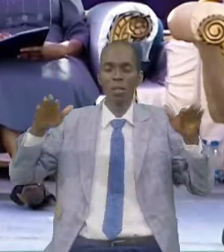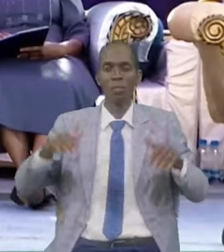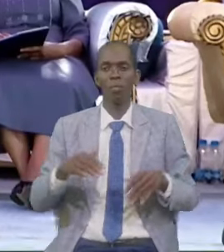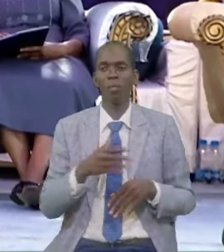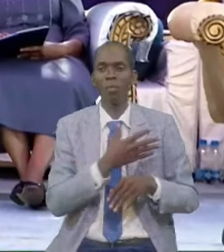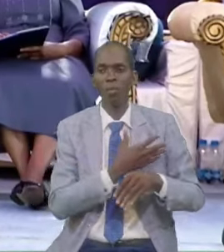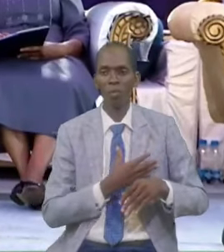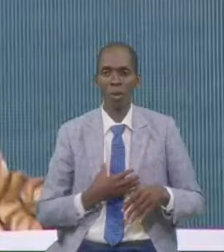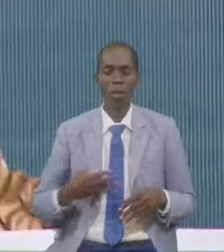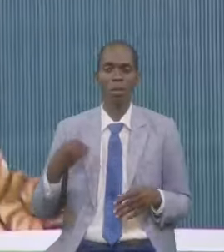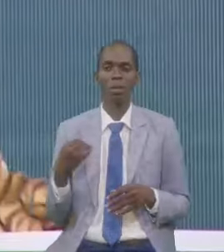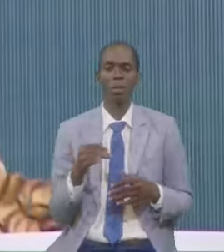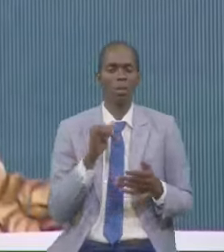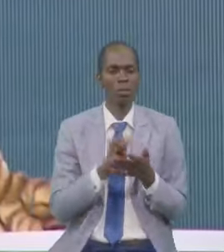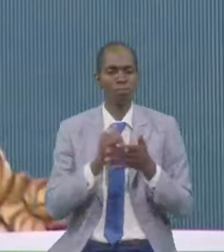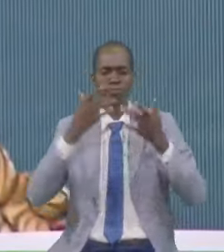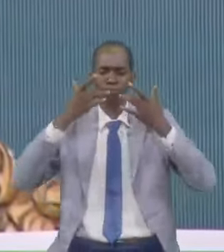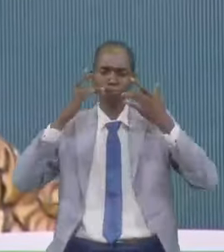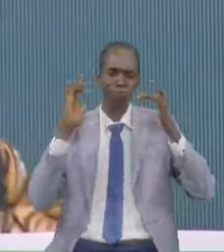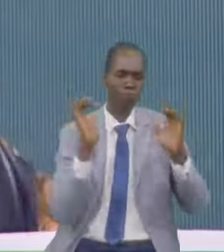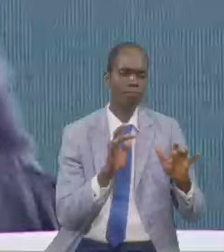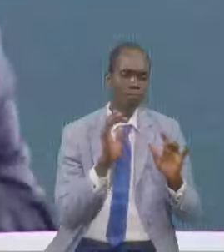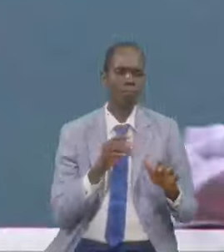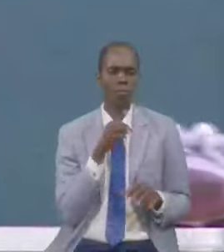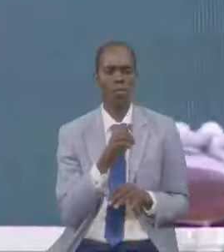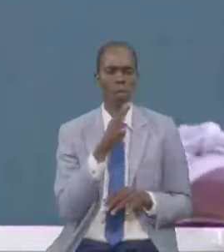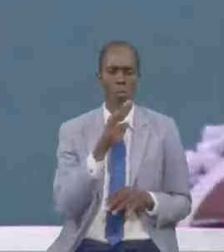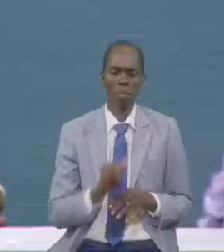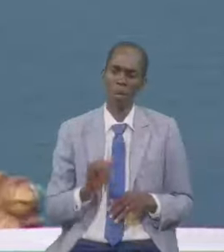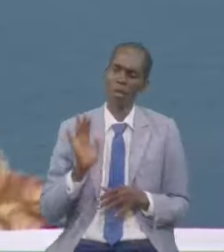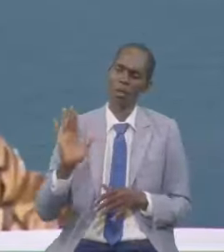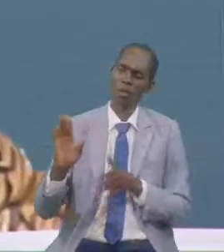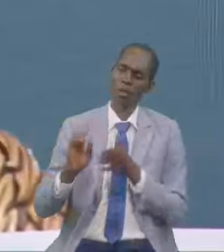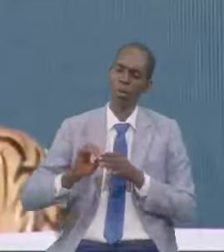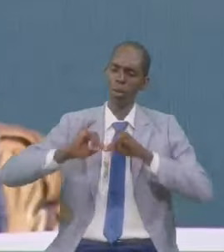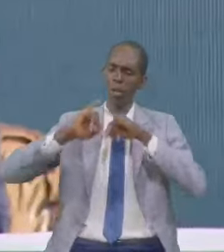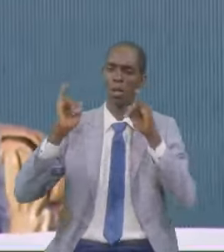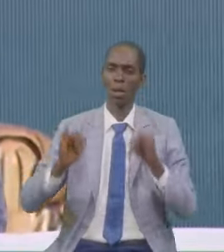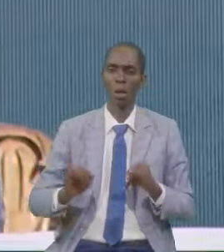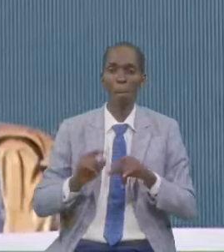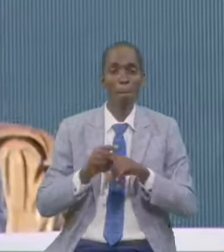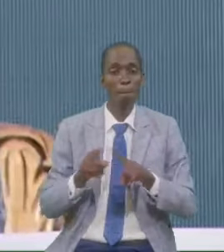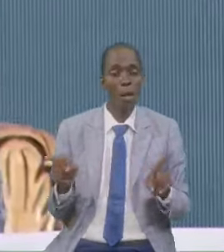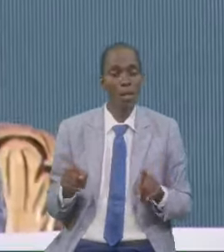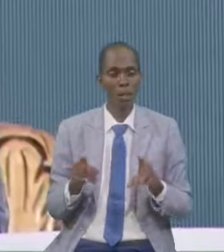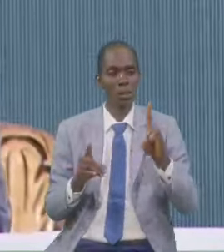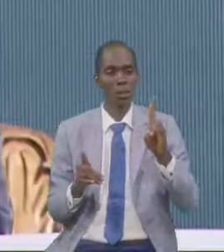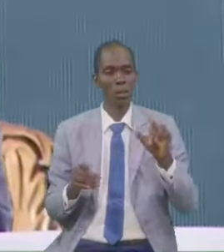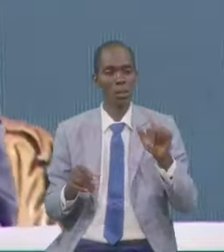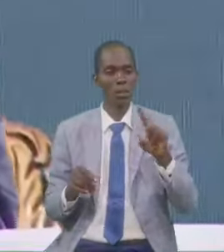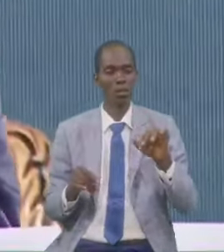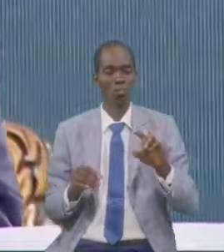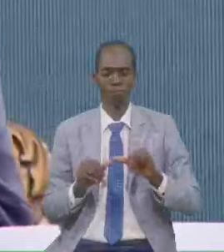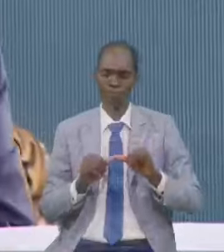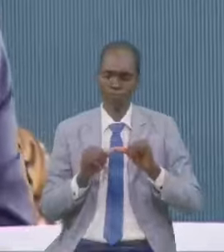వేస్తాను. తన యొక్క కుక్కతో సమానంగా పిలుస్తున్నాడు. But David kept the courage. అయితే దావీదు ధైర్యంగా